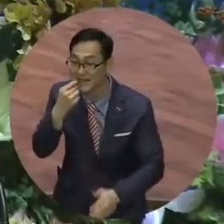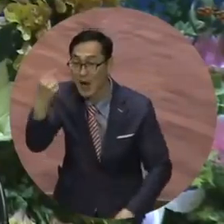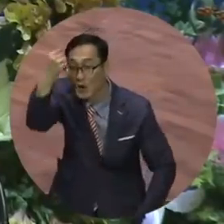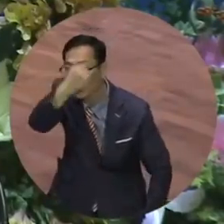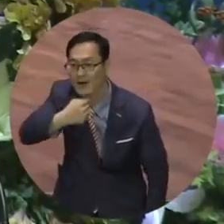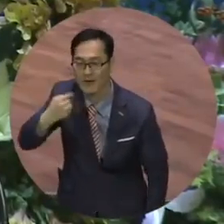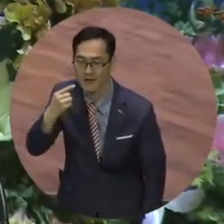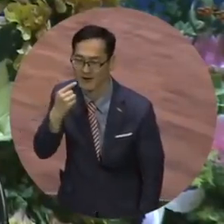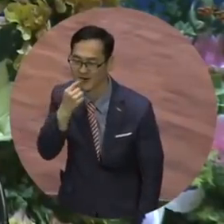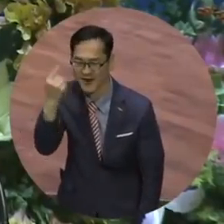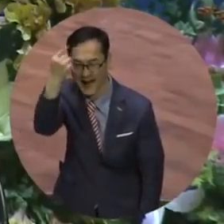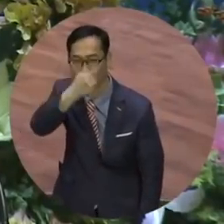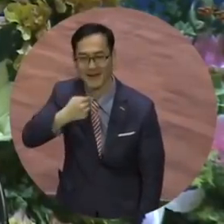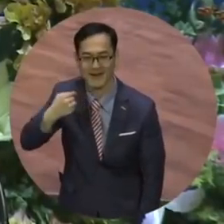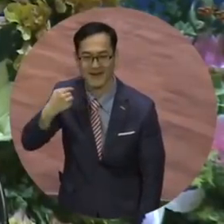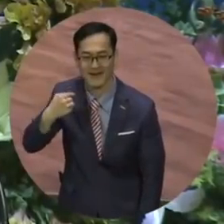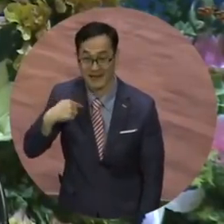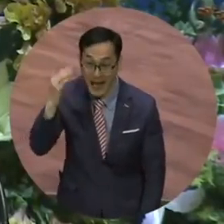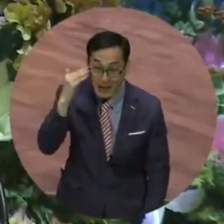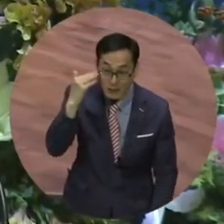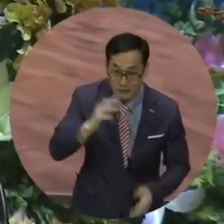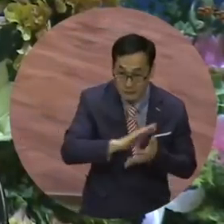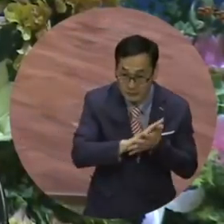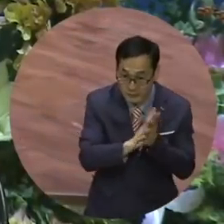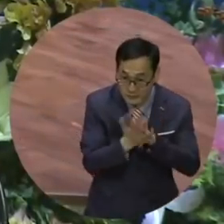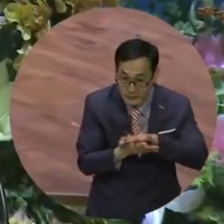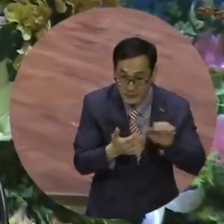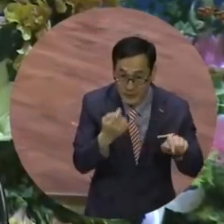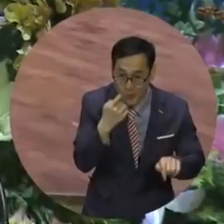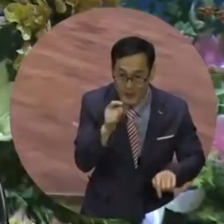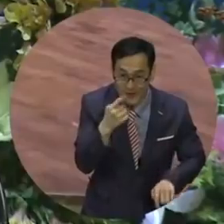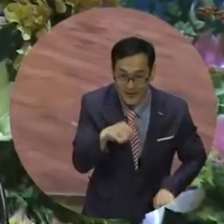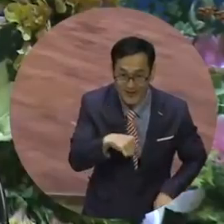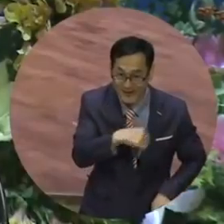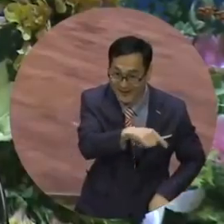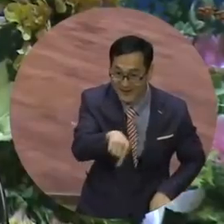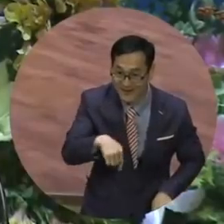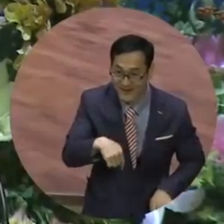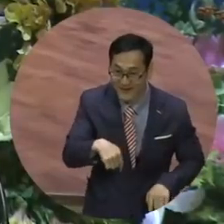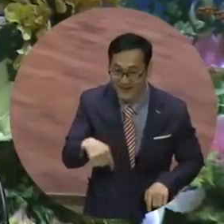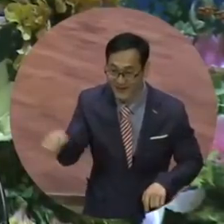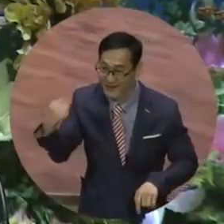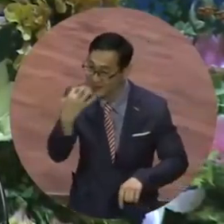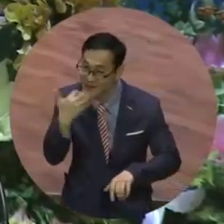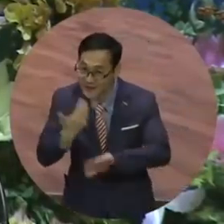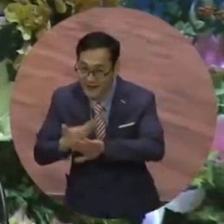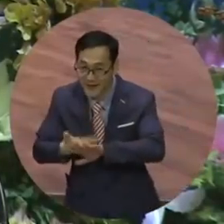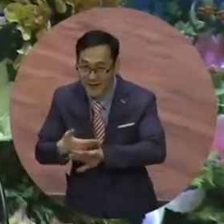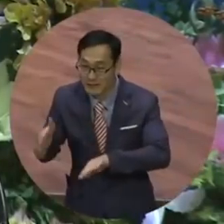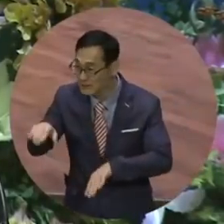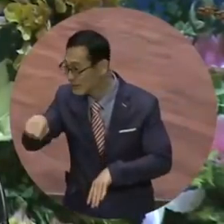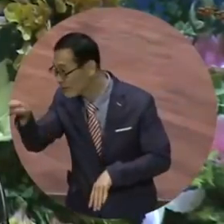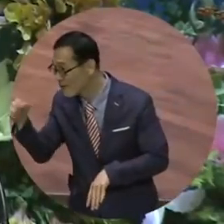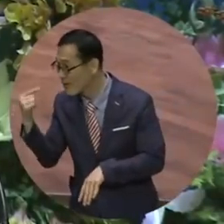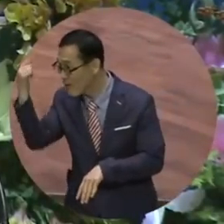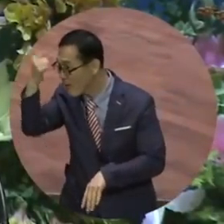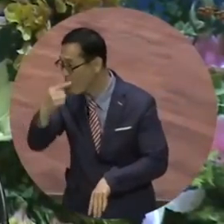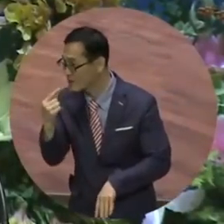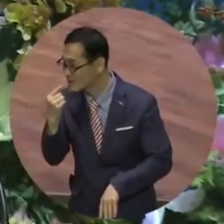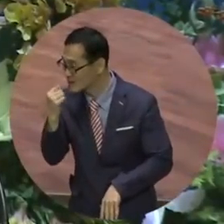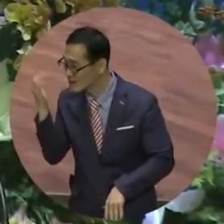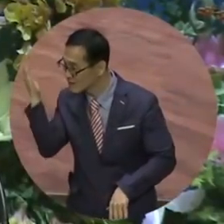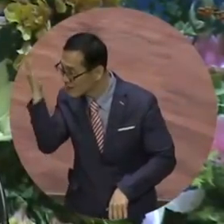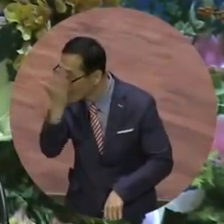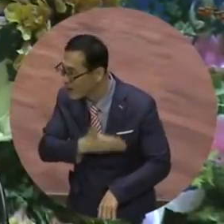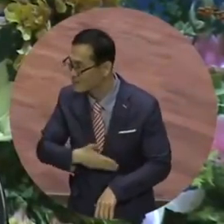이게 지금 색깔이 좀 변했구나, 이게 지금. 어떻게 저렇게 아름다우냐. 참 아름다워요. 아,